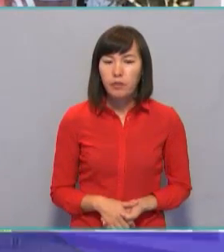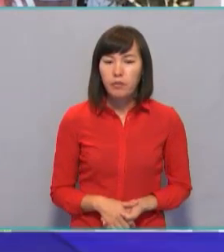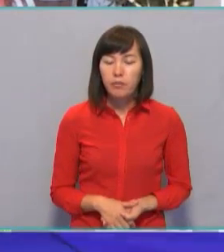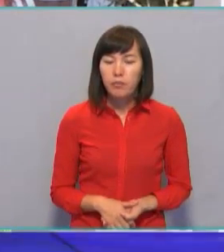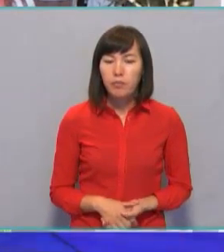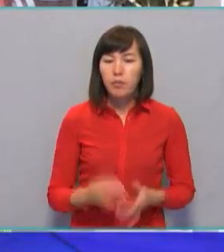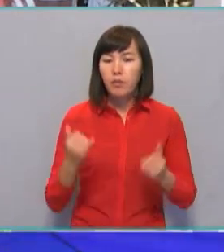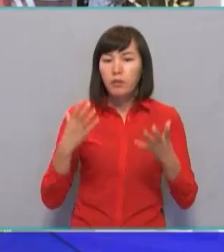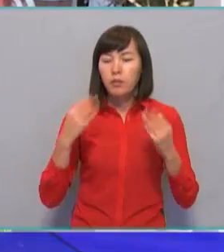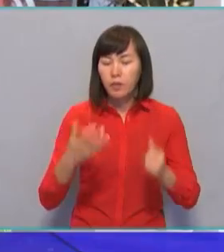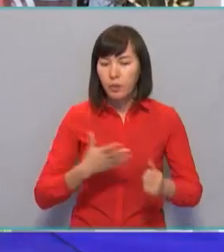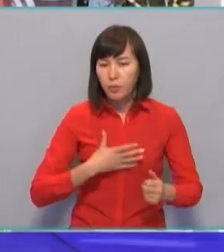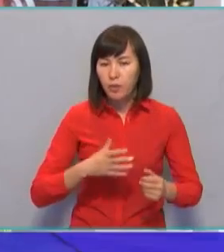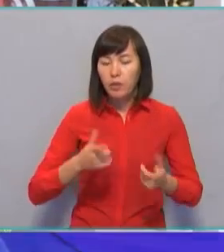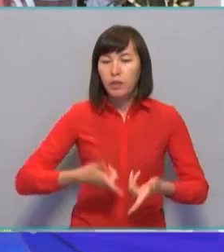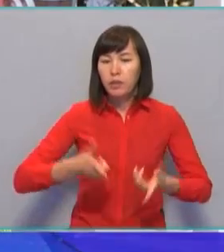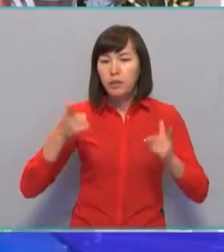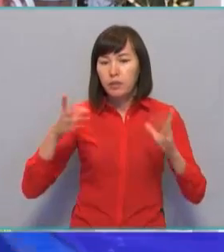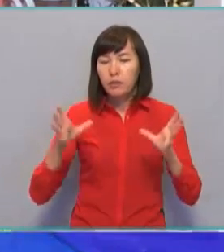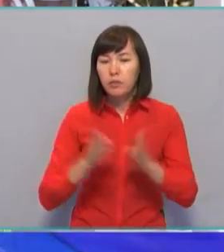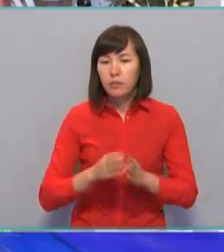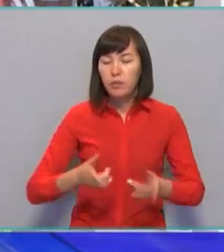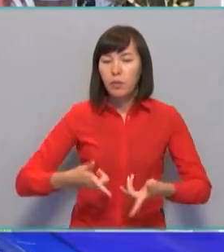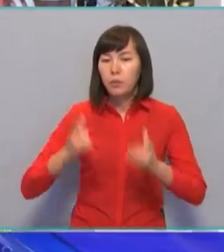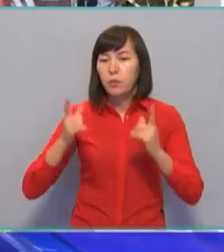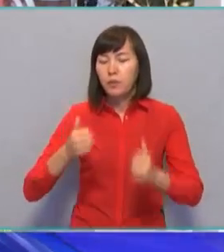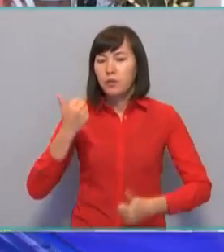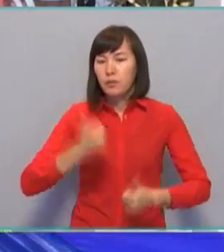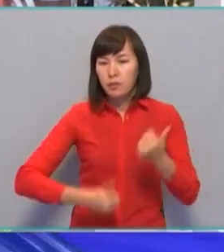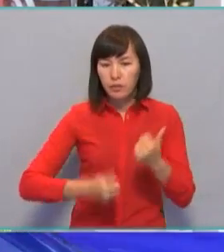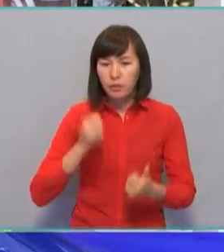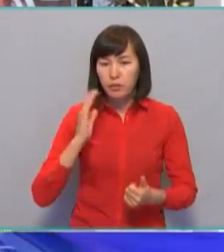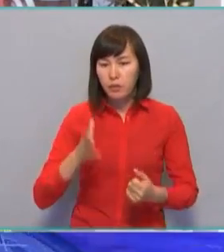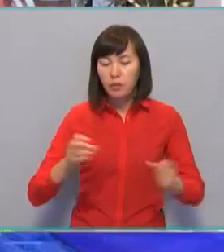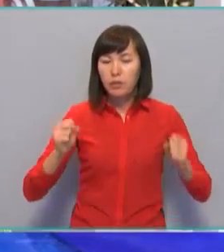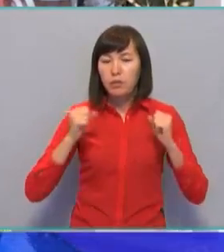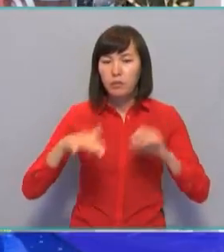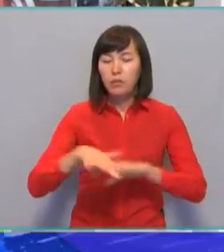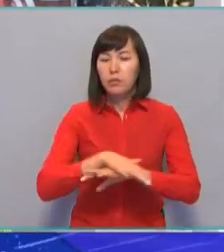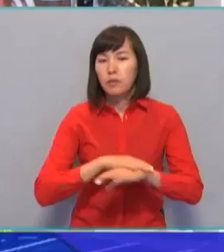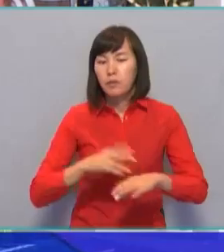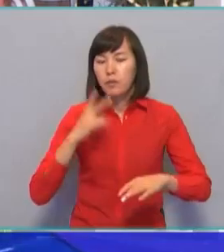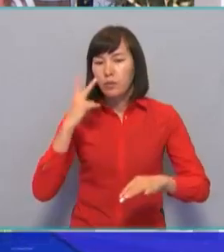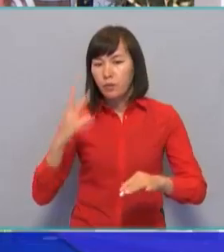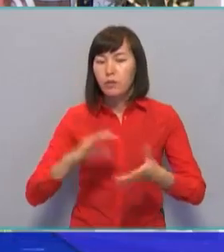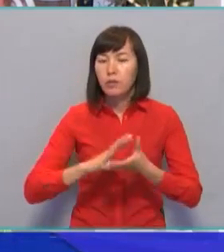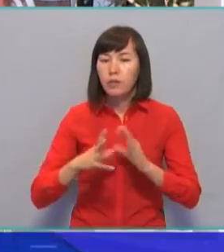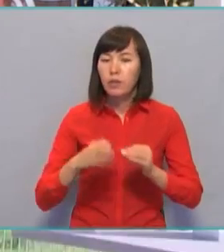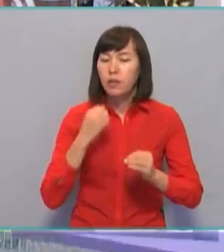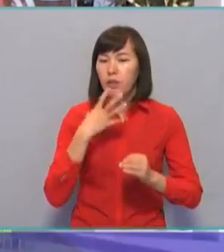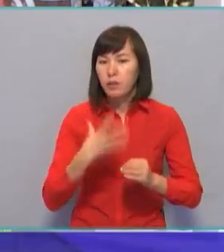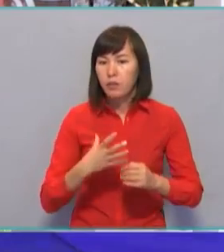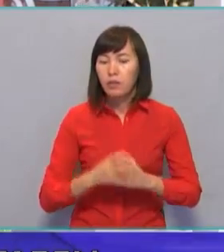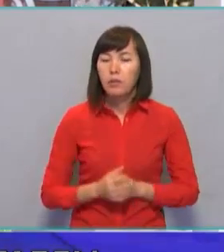Почевалова. Қазіргі таңда бізде стенд атумен қатар оқ атудан да жарыстар өтуде. Спортшыларымыздың көрсетіп жатқан нәтижелері де